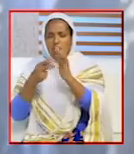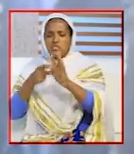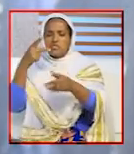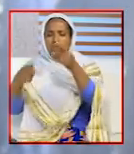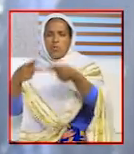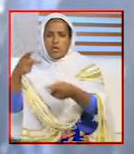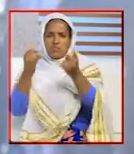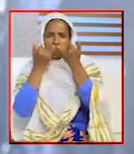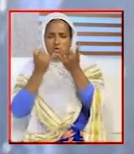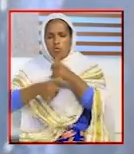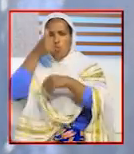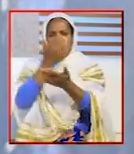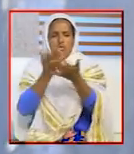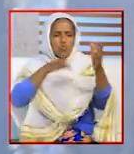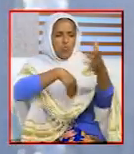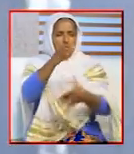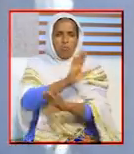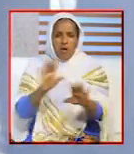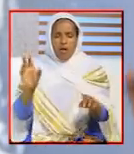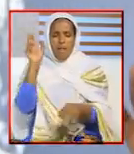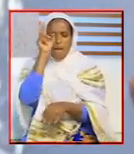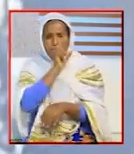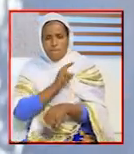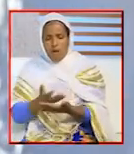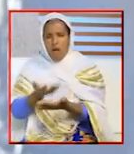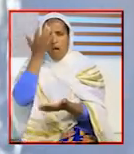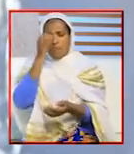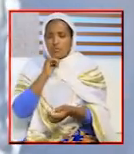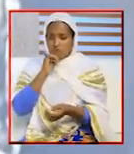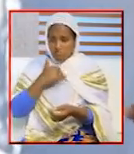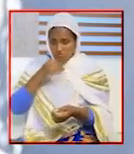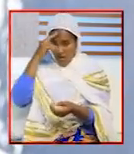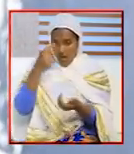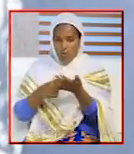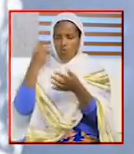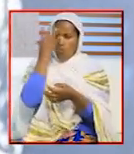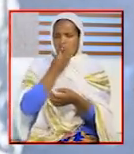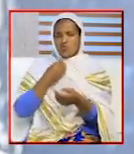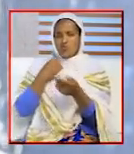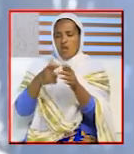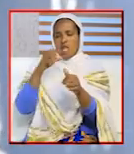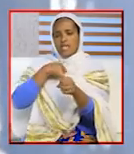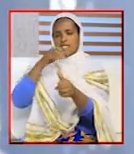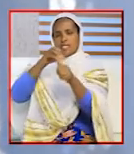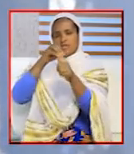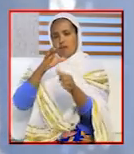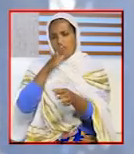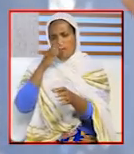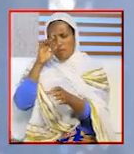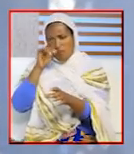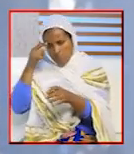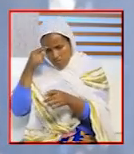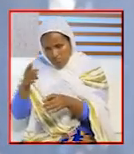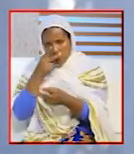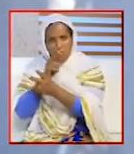የዝምድና ከዋናው ጉዳይ ወጥቶ በሀብት በመልክ በመሳሰሉት ላይ የመጀመሪያውን